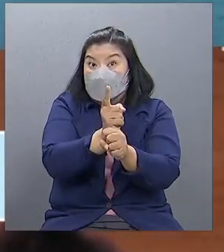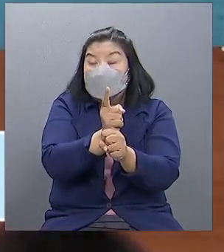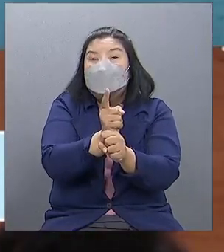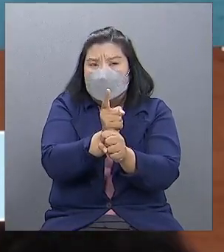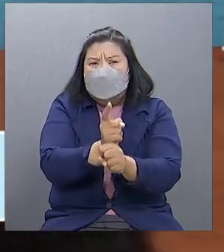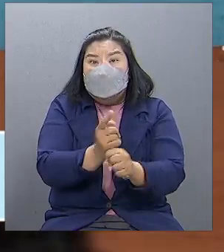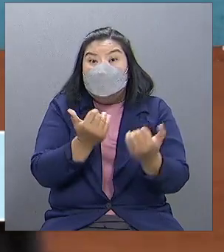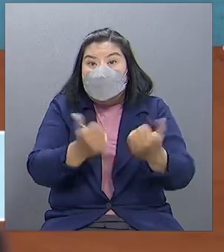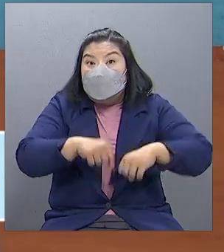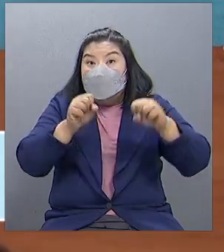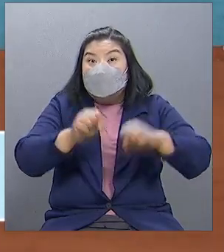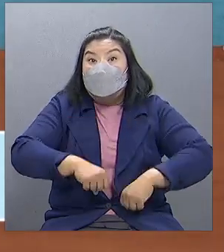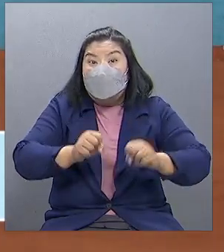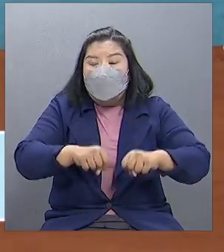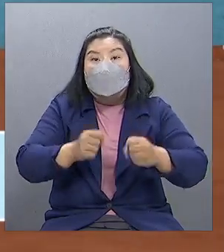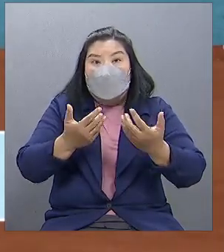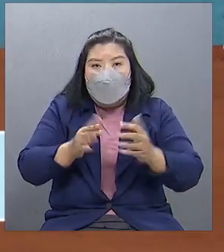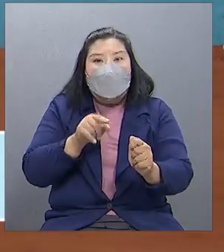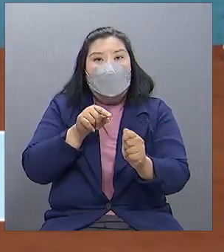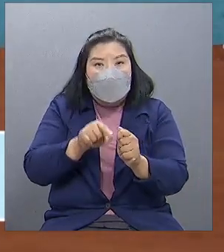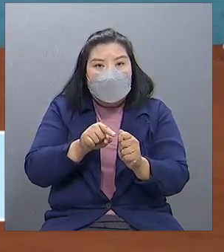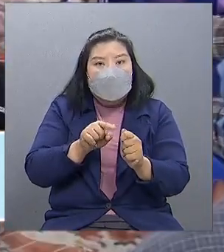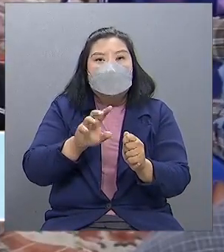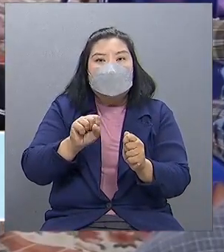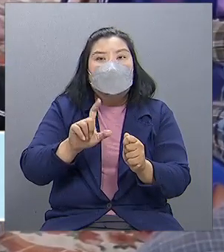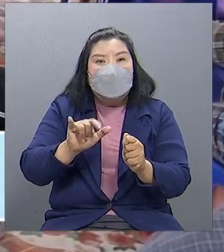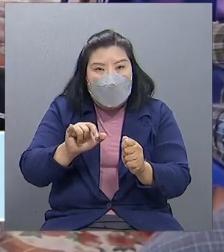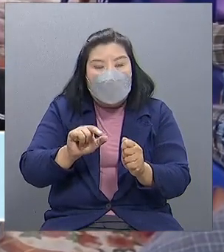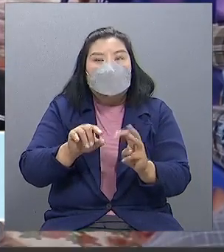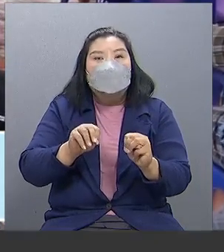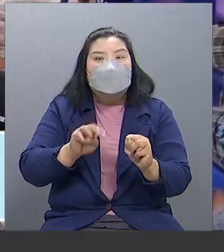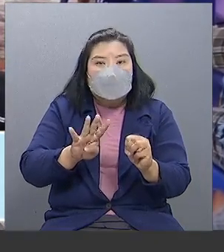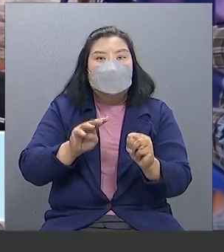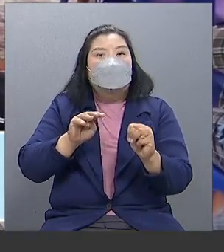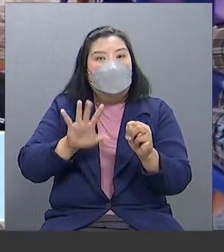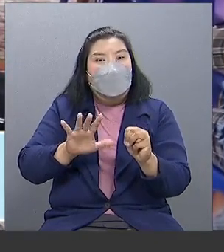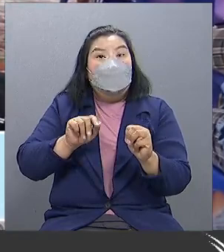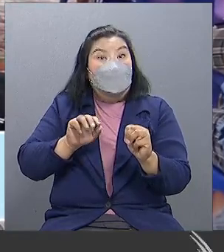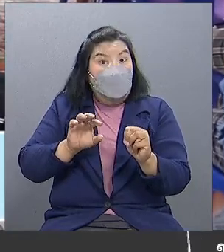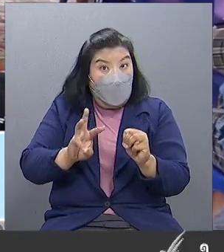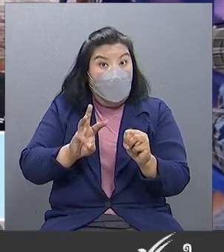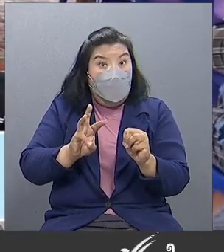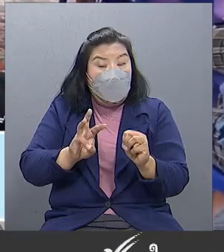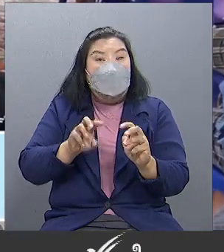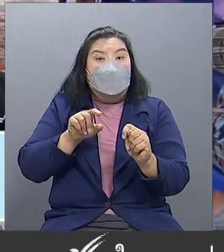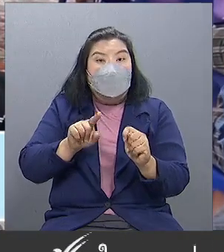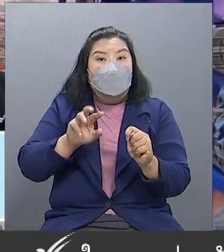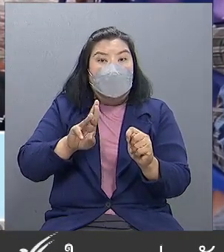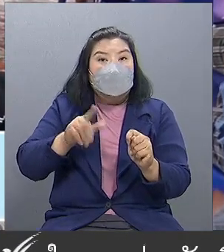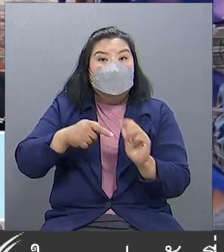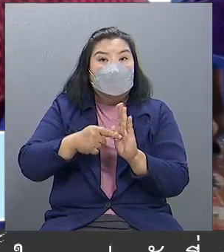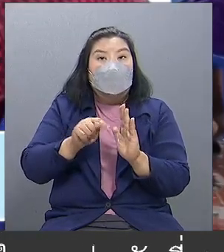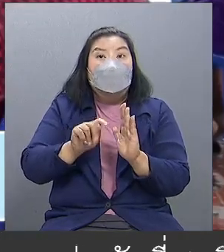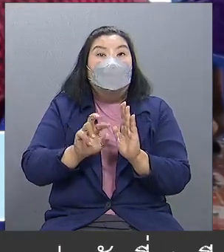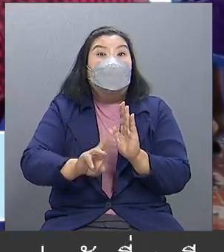ชาวบ้านเบาะสำราญบ้านรางตาทอง MATMA5.MA6ตำบนหนองรัชวัดอําเพอหนองย่าใท จหสุขนบุรย